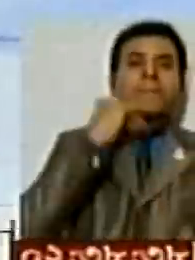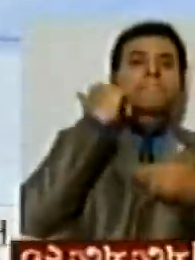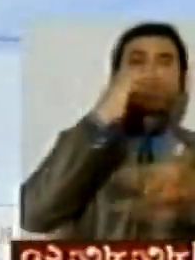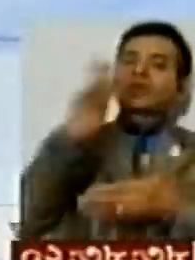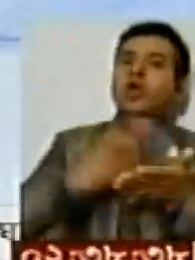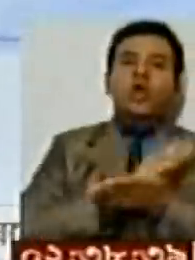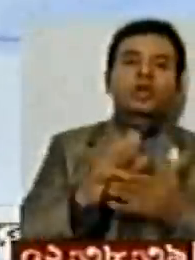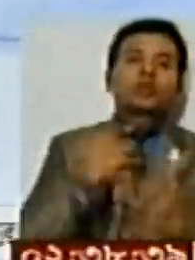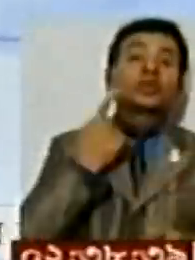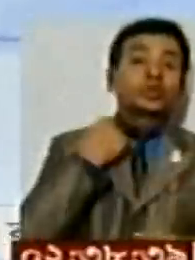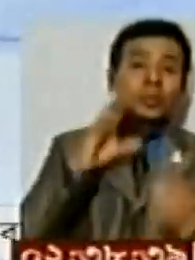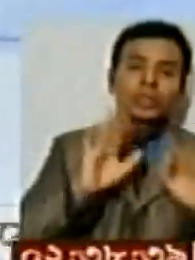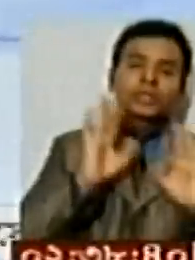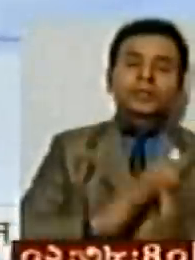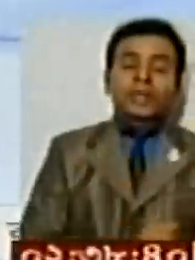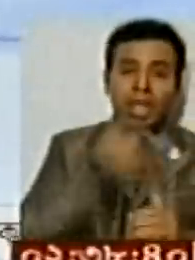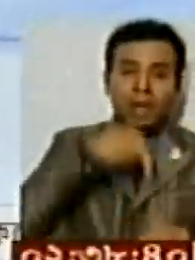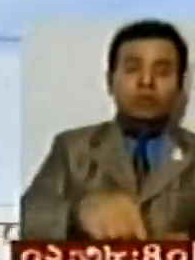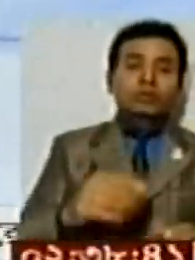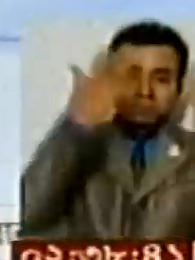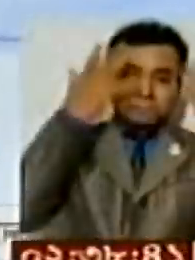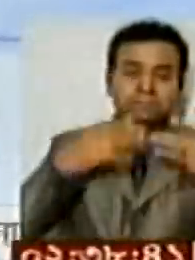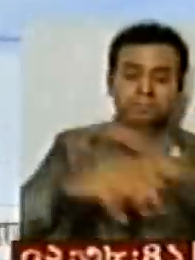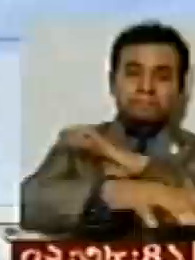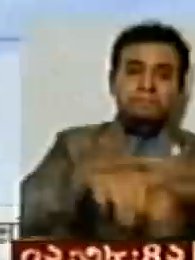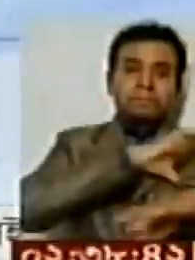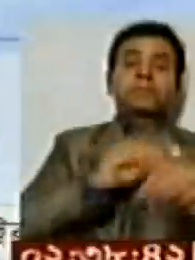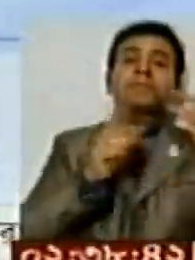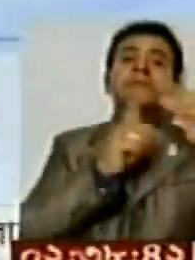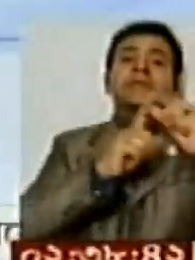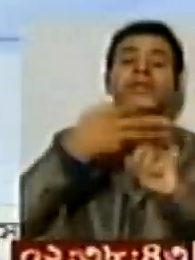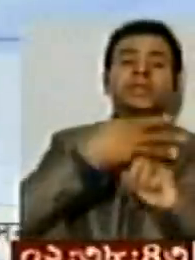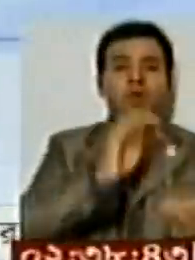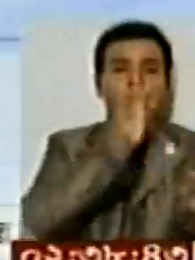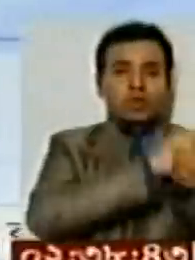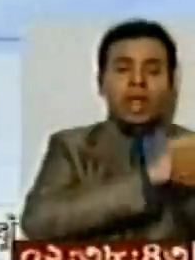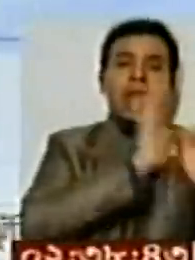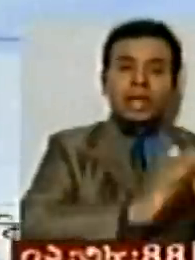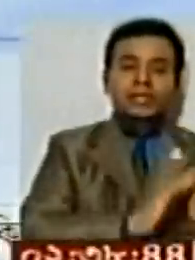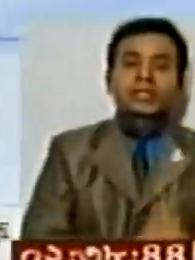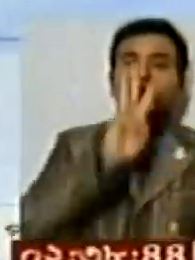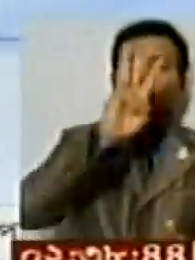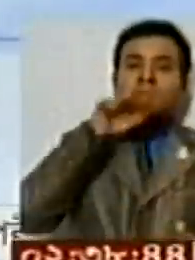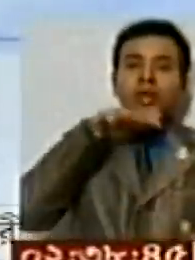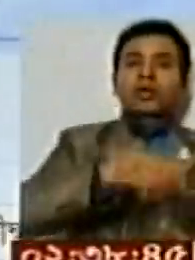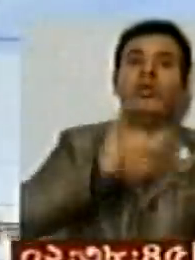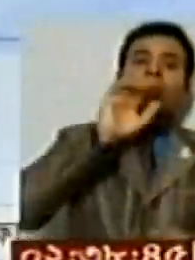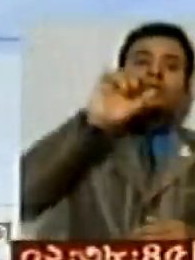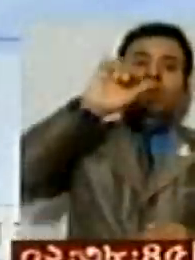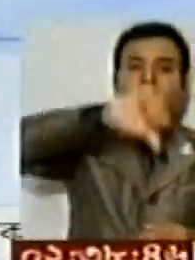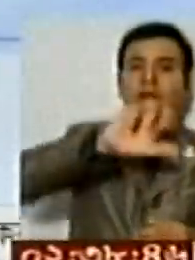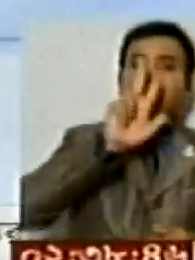কোনো ব্যক্তিগত সুরক্ষা সামগ্রী সংগ্রহ এবং বিতরণ হয় নাই। তবে আমাদের বর্তমান মজুদ যেটা ব্যক্তিগত